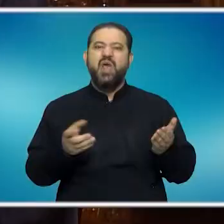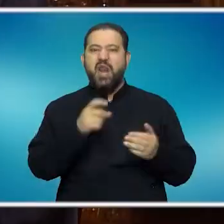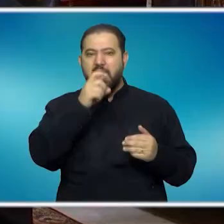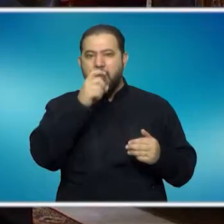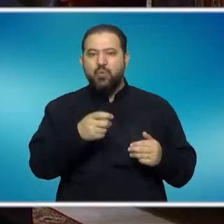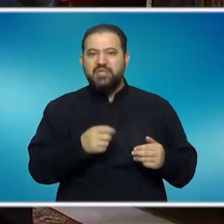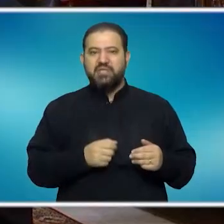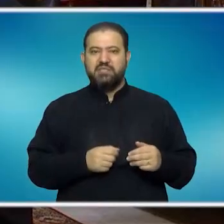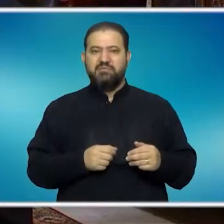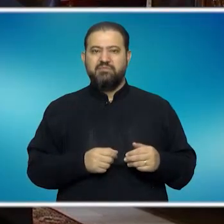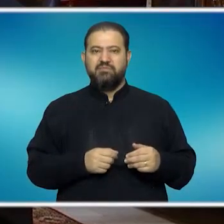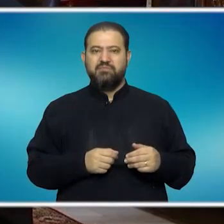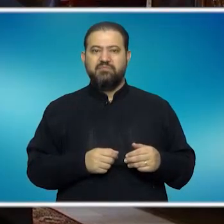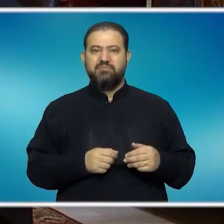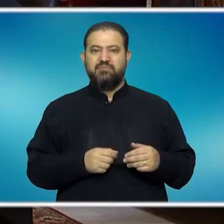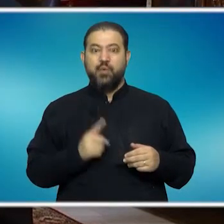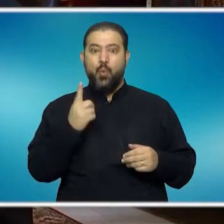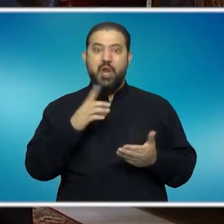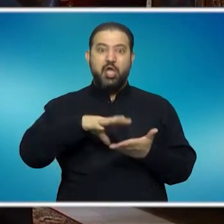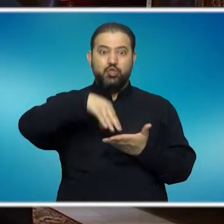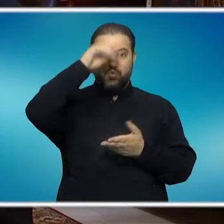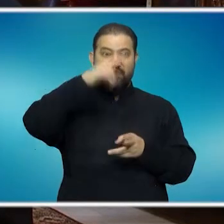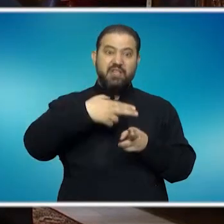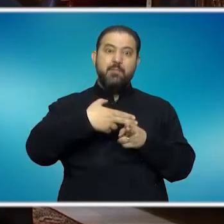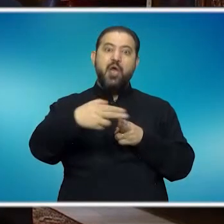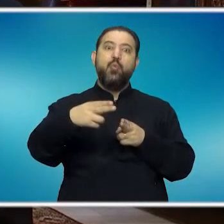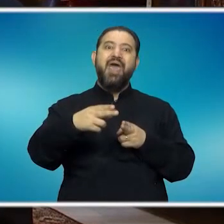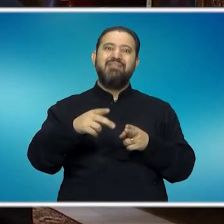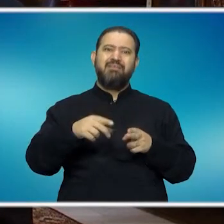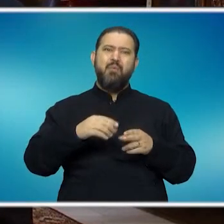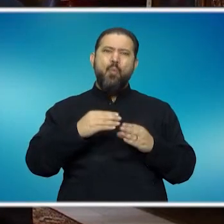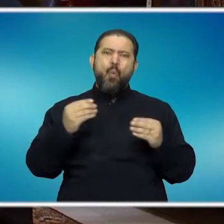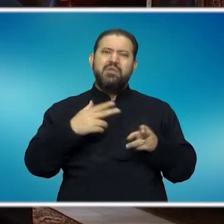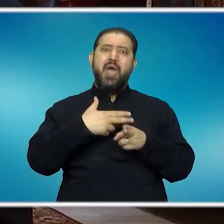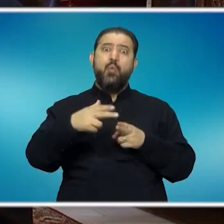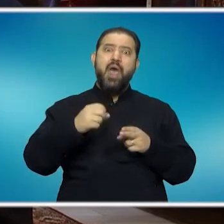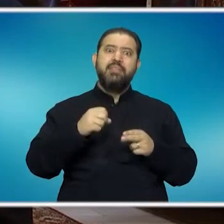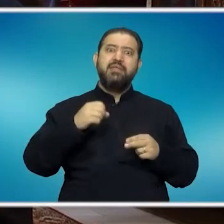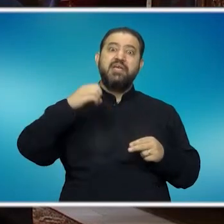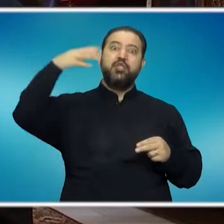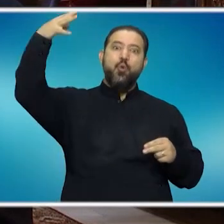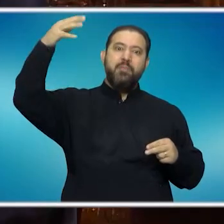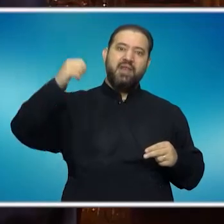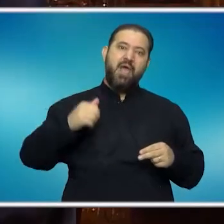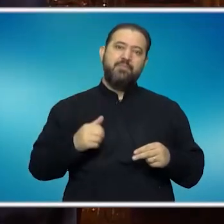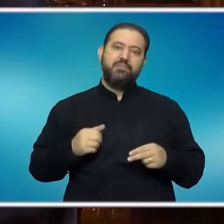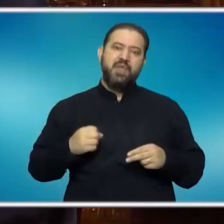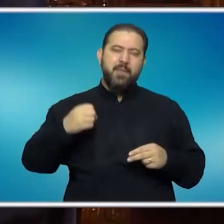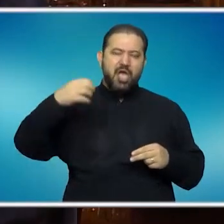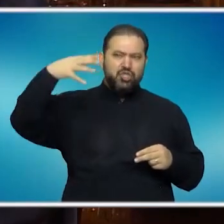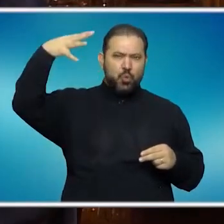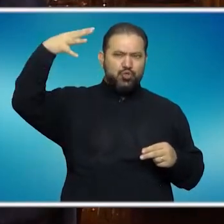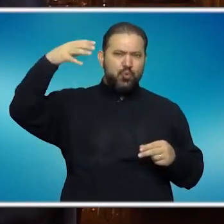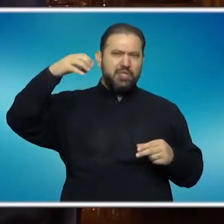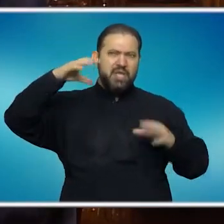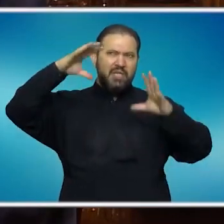răutăți, exercițiul oricărei virtuți, un suflet mai curat decât lumina, un trup duhovnicesc întru toate,